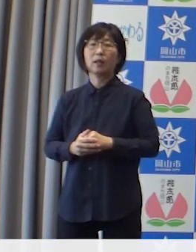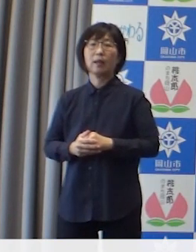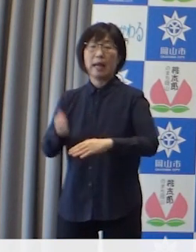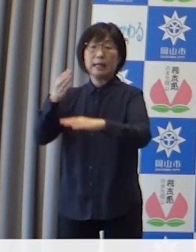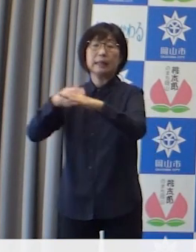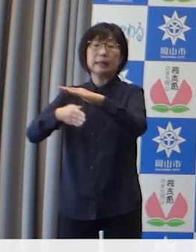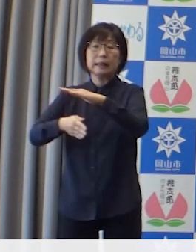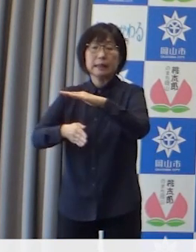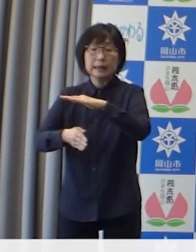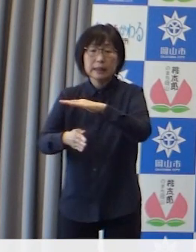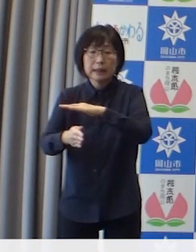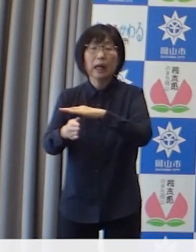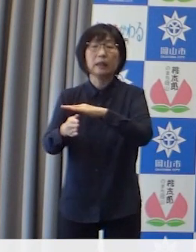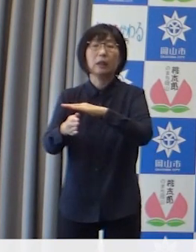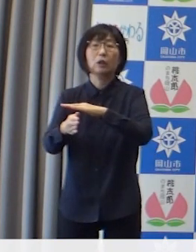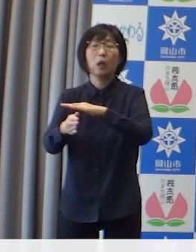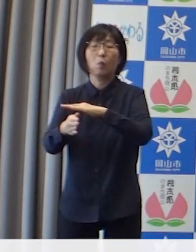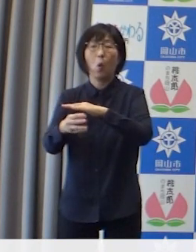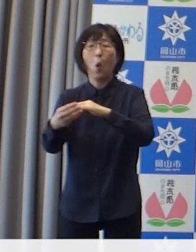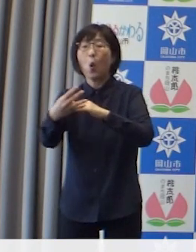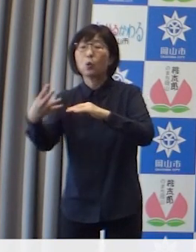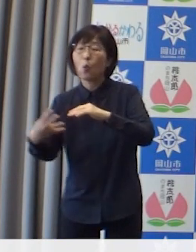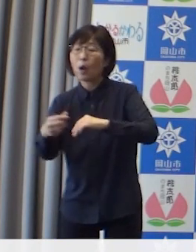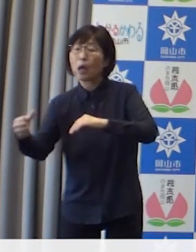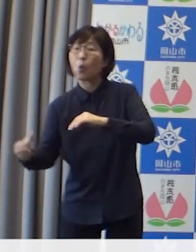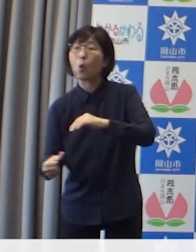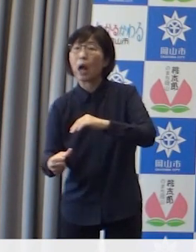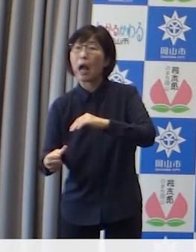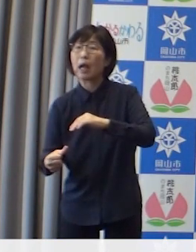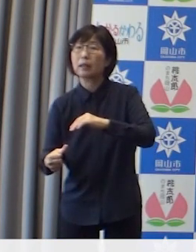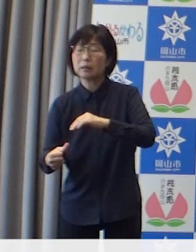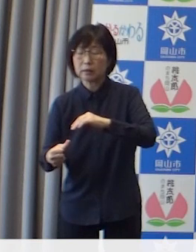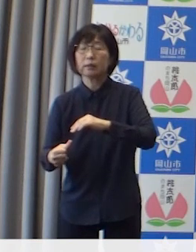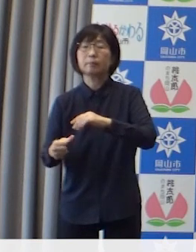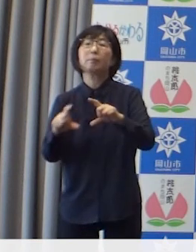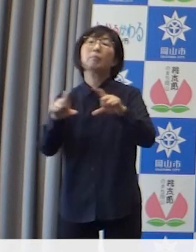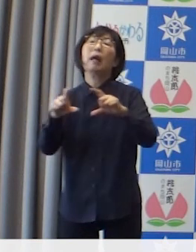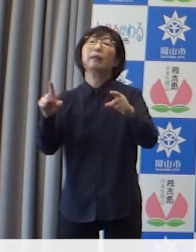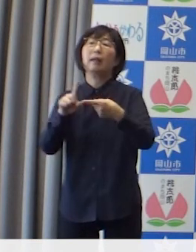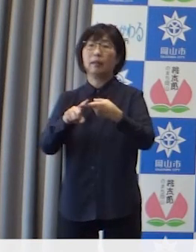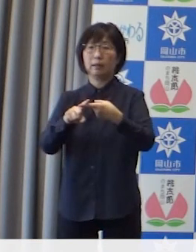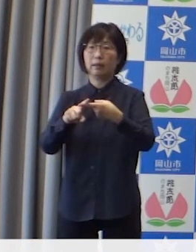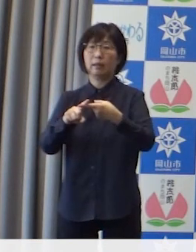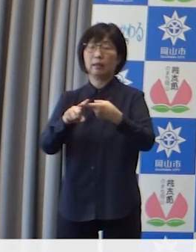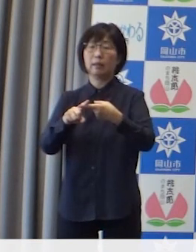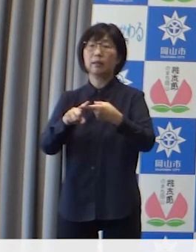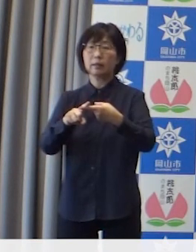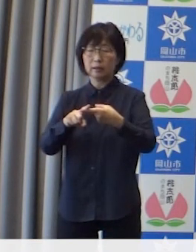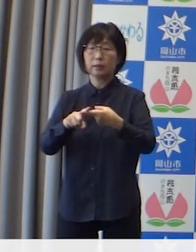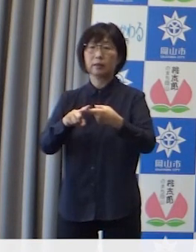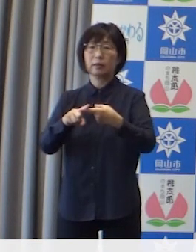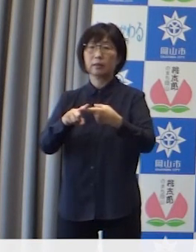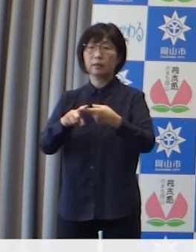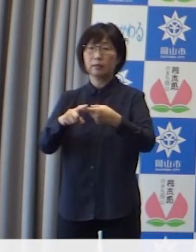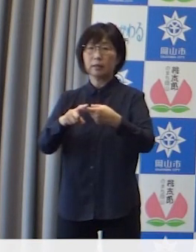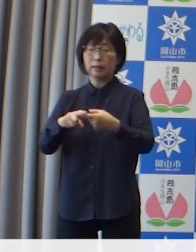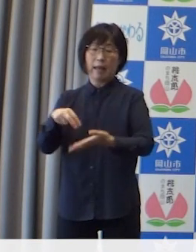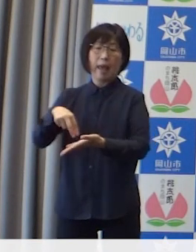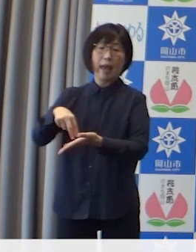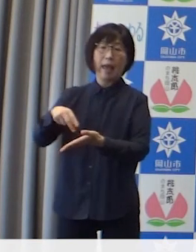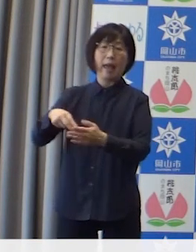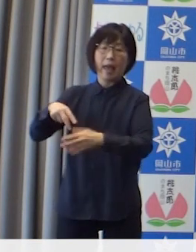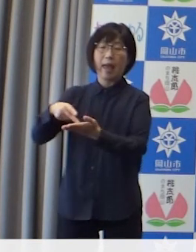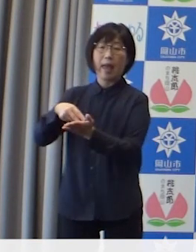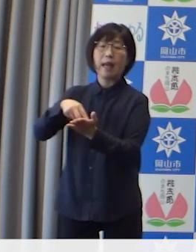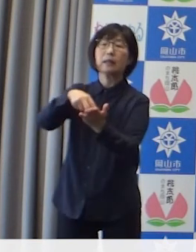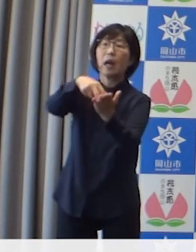地下鉄でも地下4階5階ザラにある、常にエスカレーターに乗るわけじゃないでしょうから、そういった